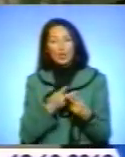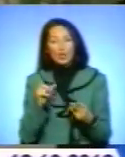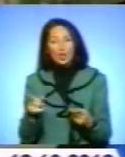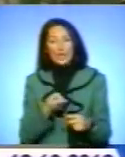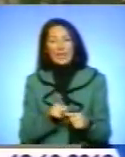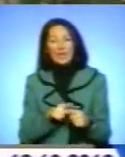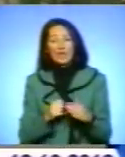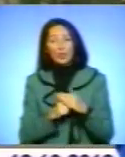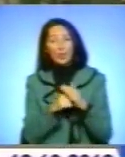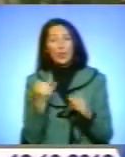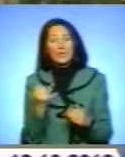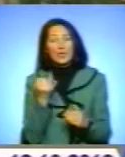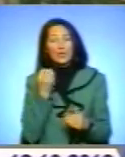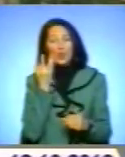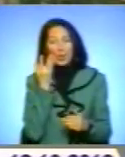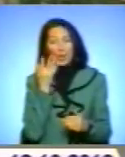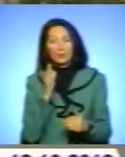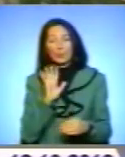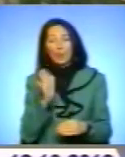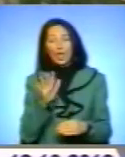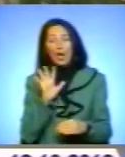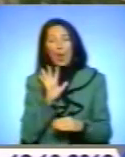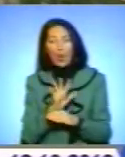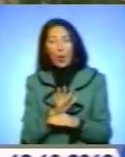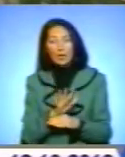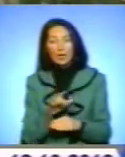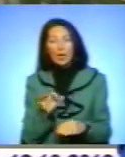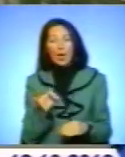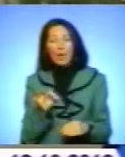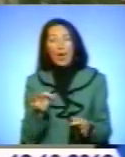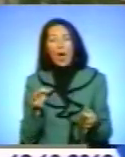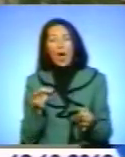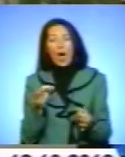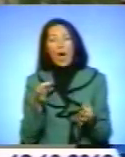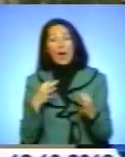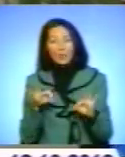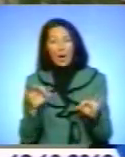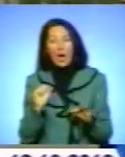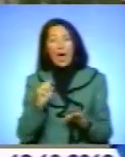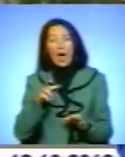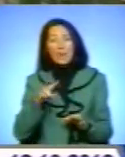цікавилися, коли вийде указ про амністію та які,